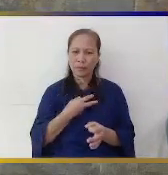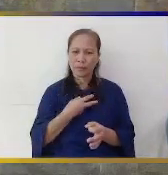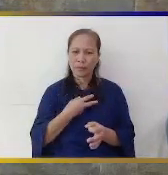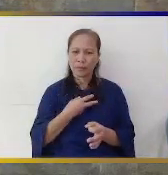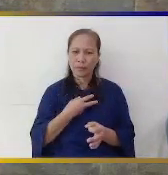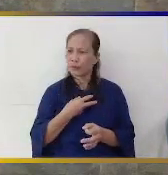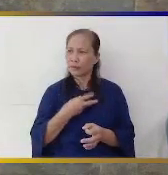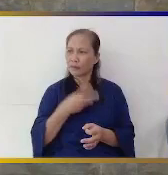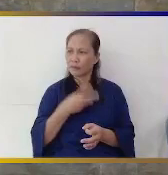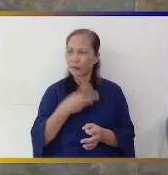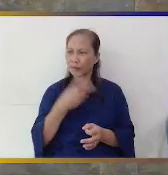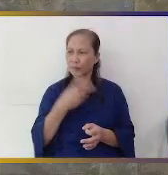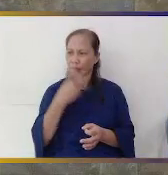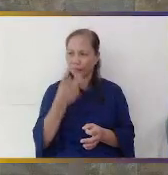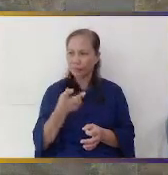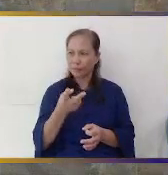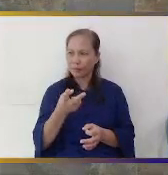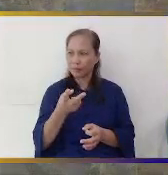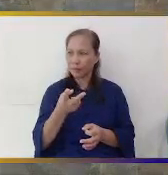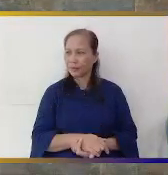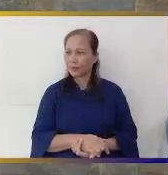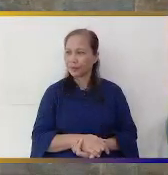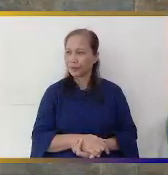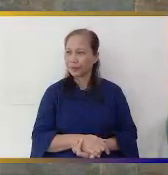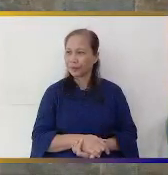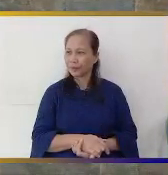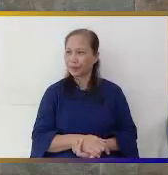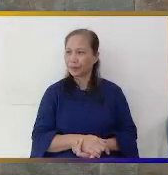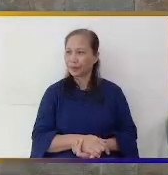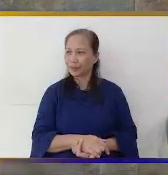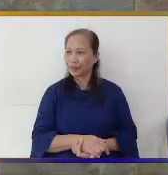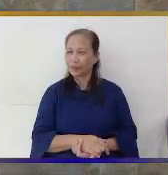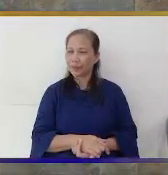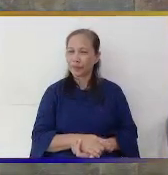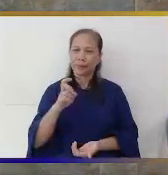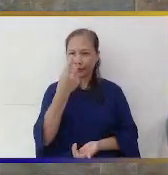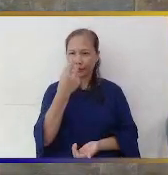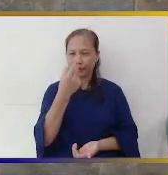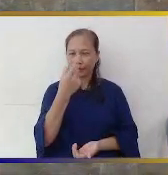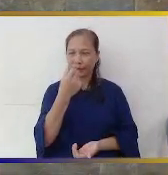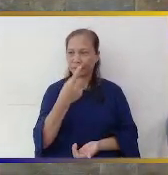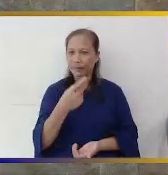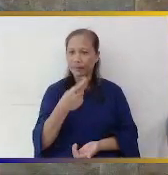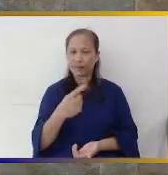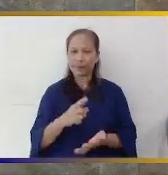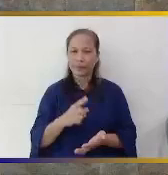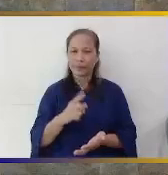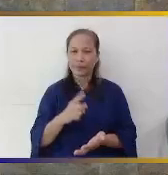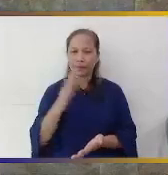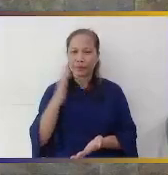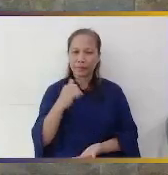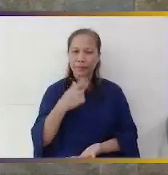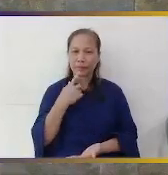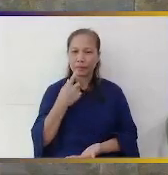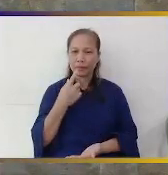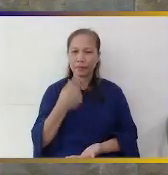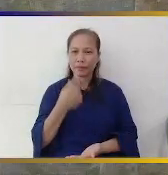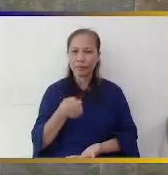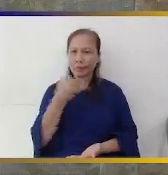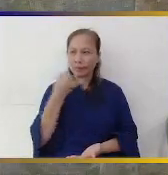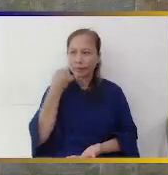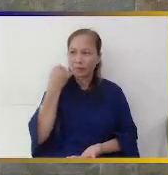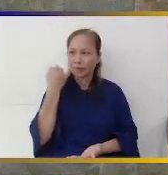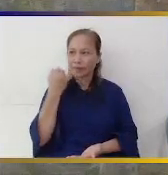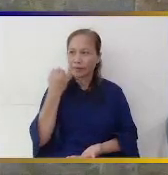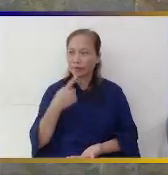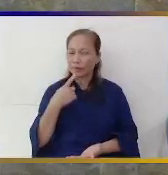baliktarin niyo na lang para maintindihan niyo kaya ko po sinasabi yan It's because of the reason na kalaban mo tapos at the